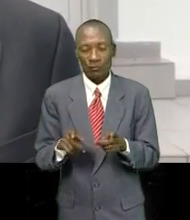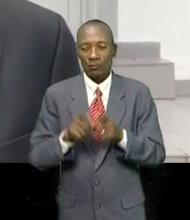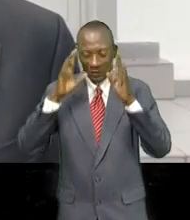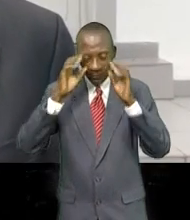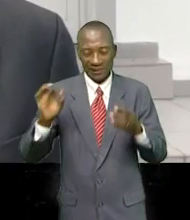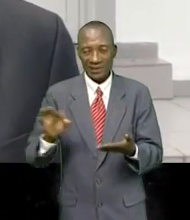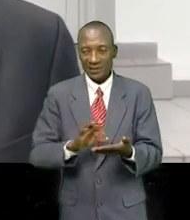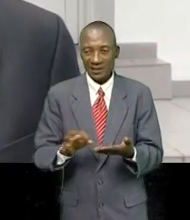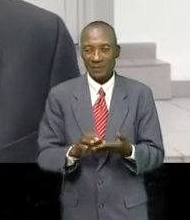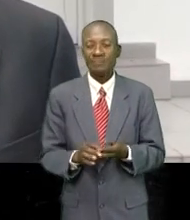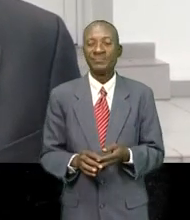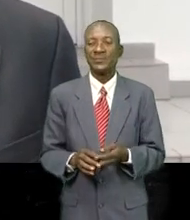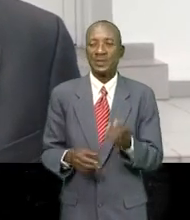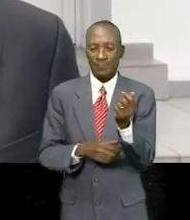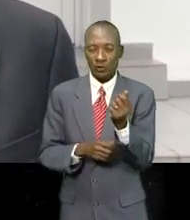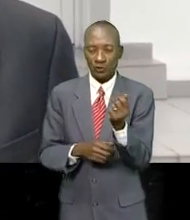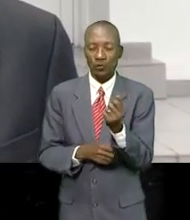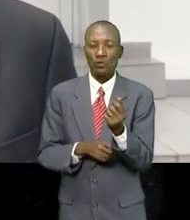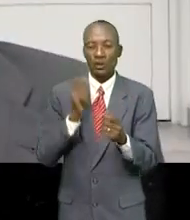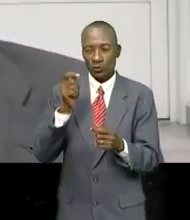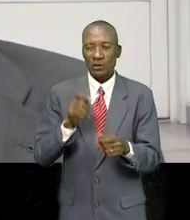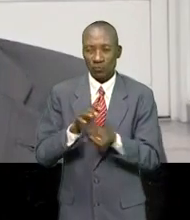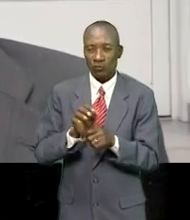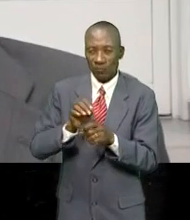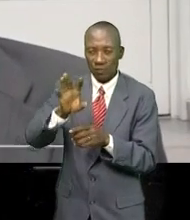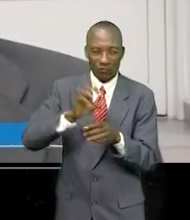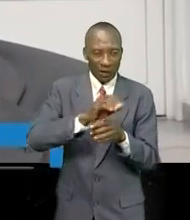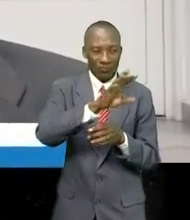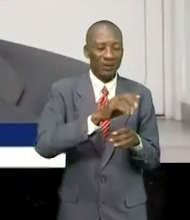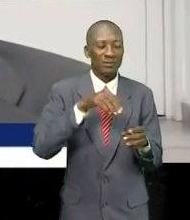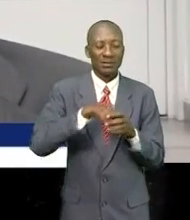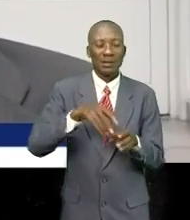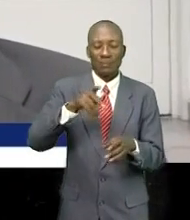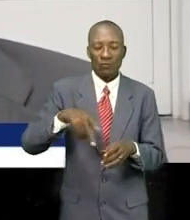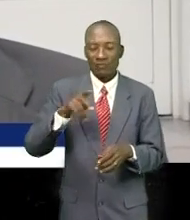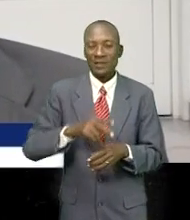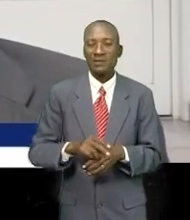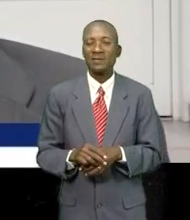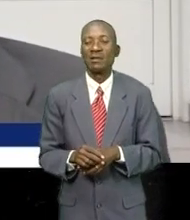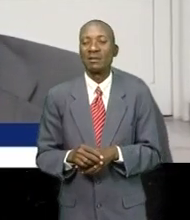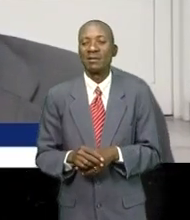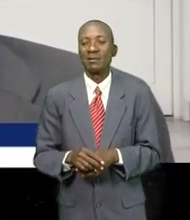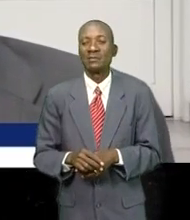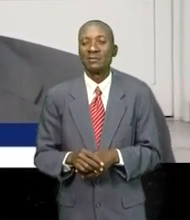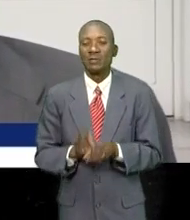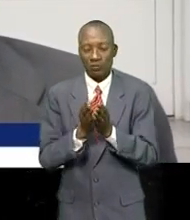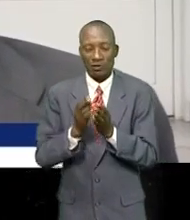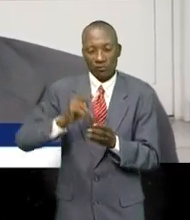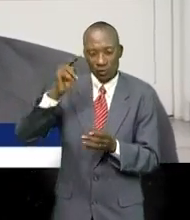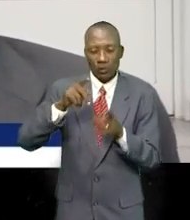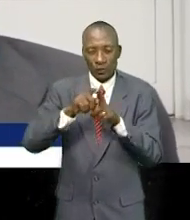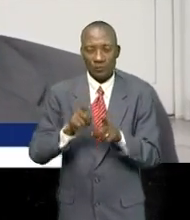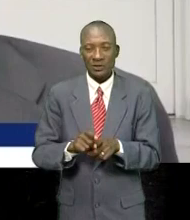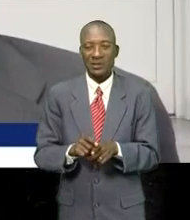puissent être opérationnels sans entrave. C'est une priorité. Tout le gouvernement en général, et en particulier